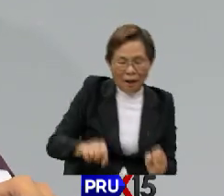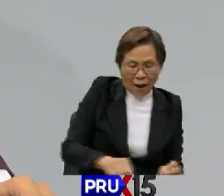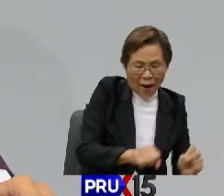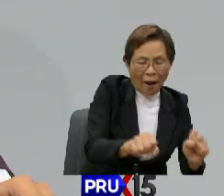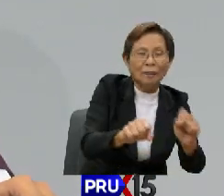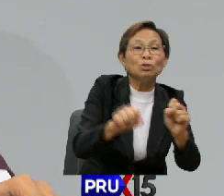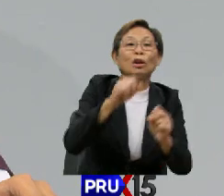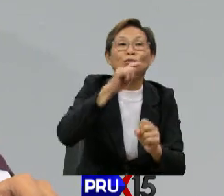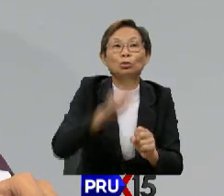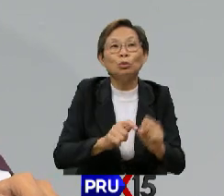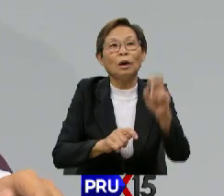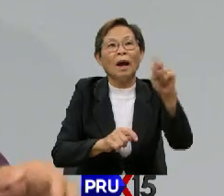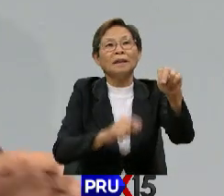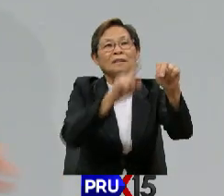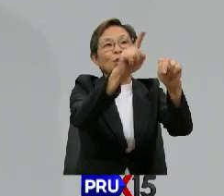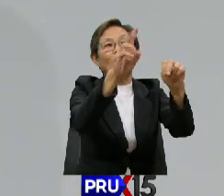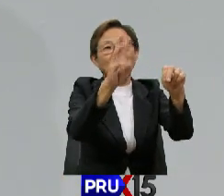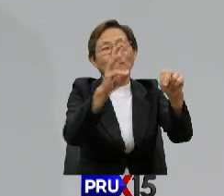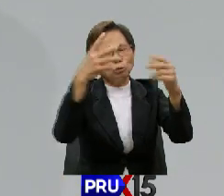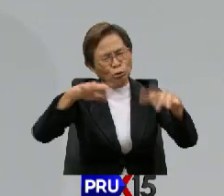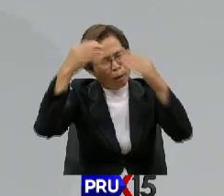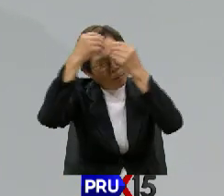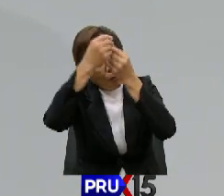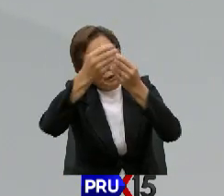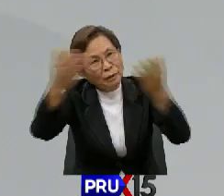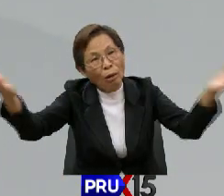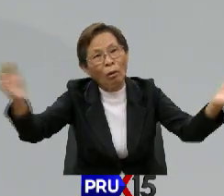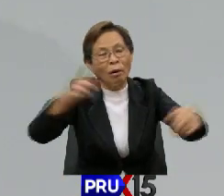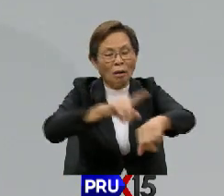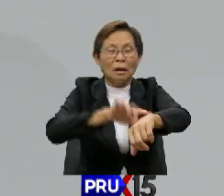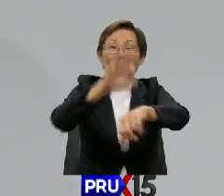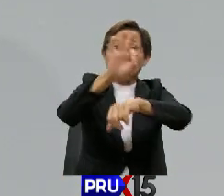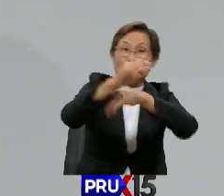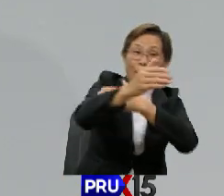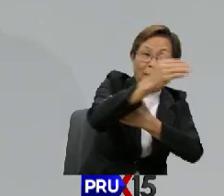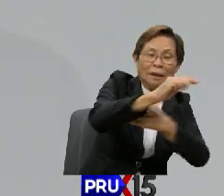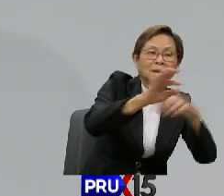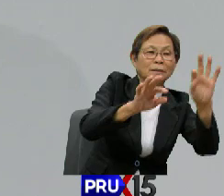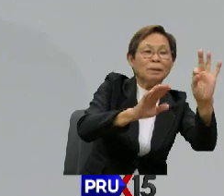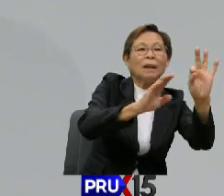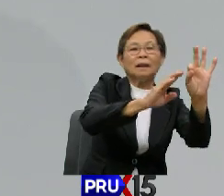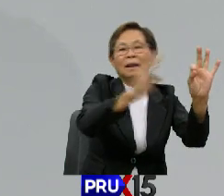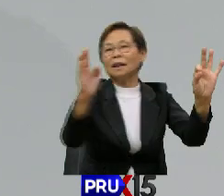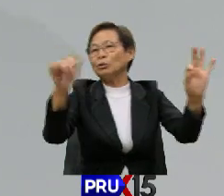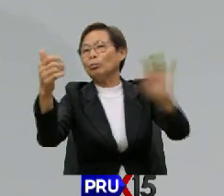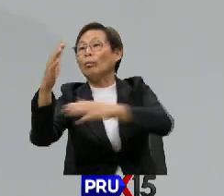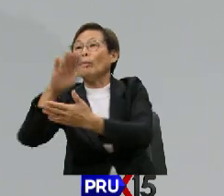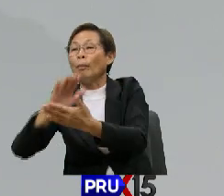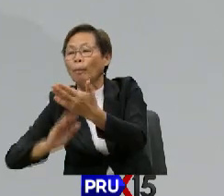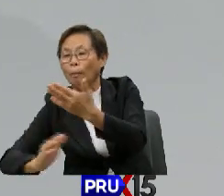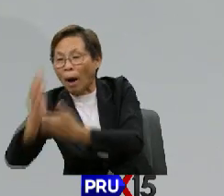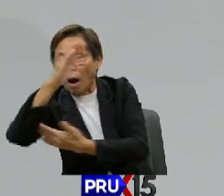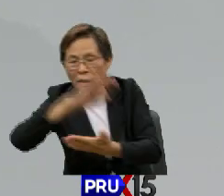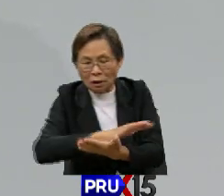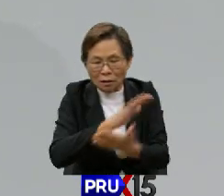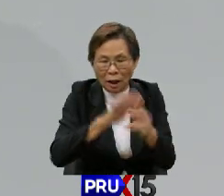daripada Muhammad Razwin. Tadi kita dah kongsikan kepada anda sekitar jam 9 pagi sehingga 10 pagi nanti kertas penamaan calon